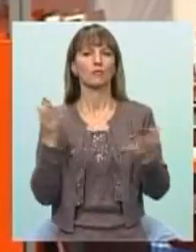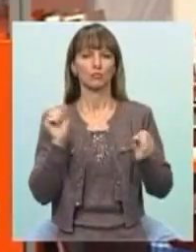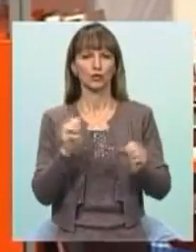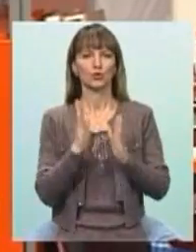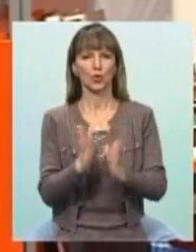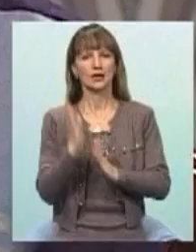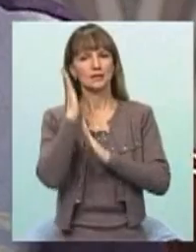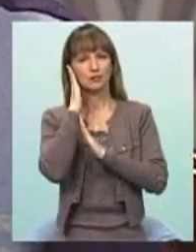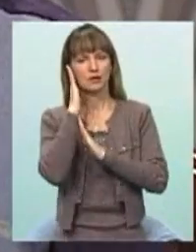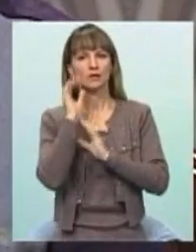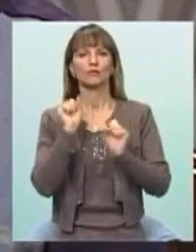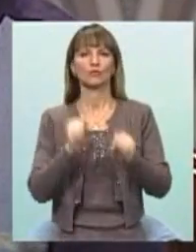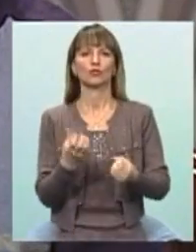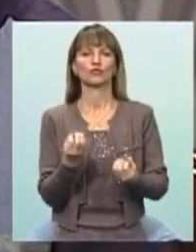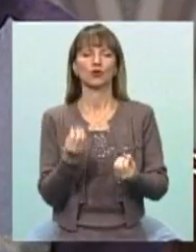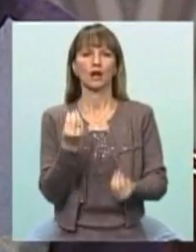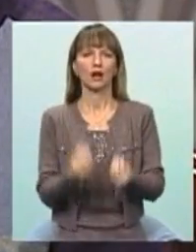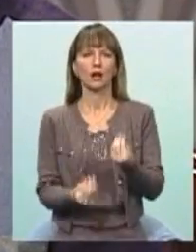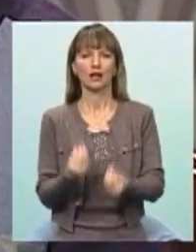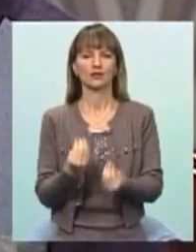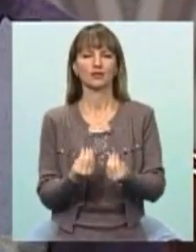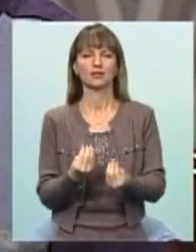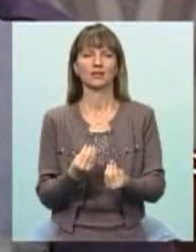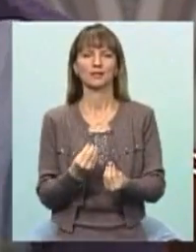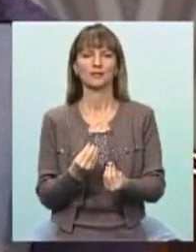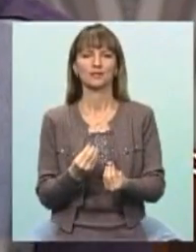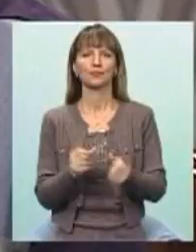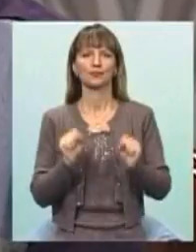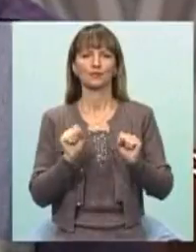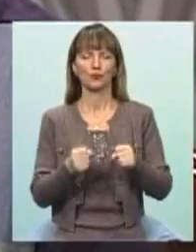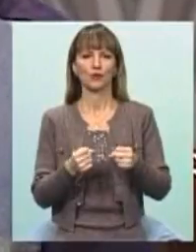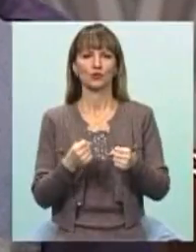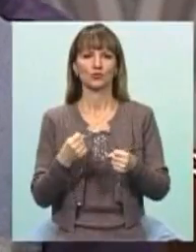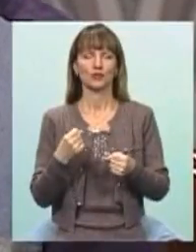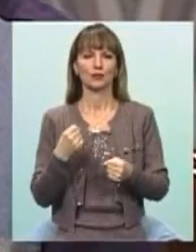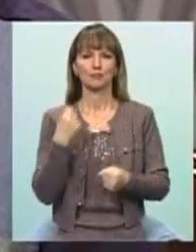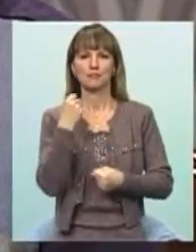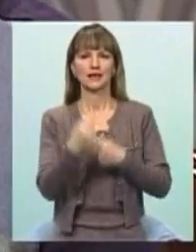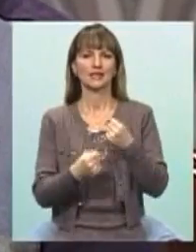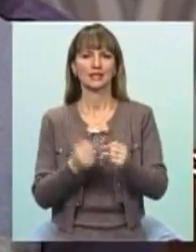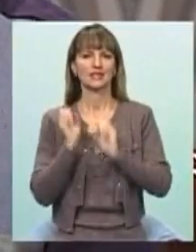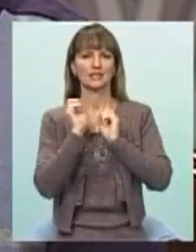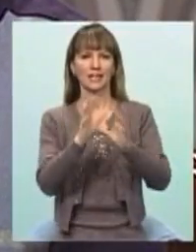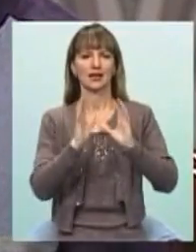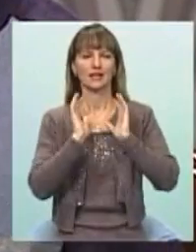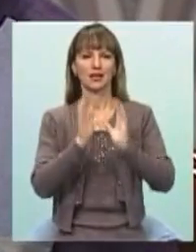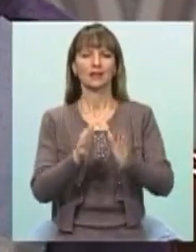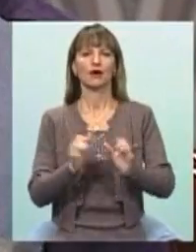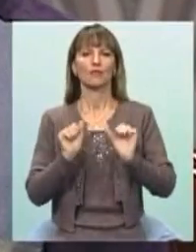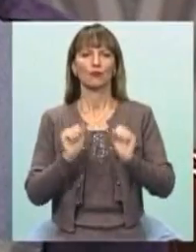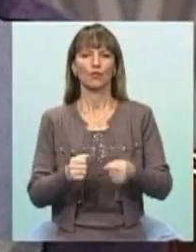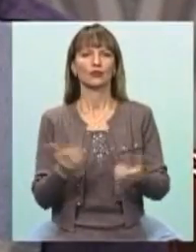чи ще щось робити з подушкою? Ні, можна ще і гратися за ними, можна битися ними, кидатися, можна робити